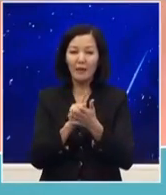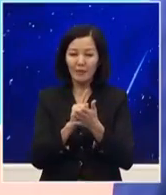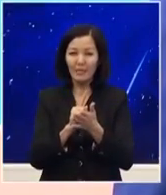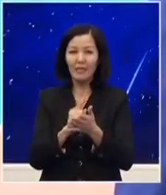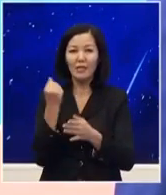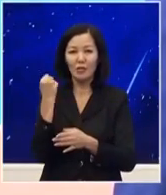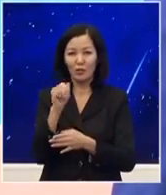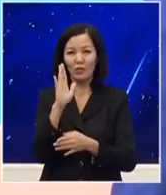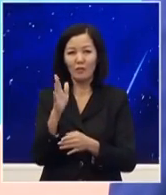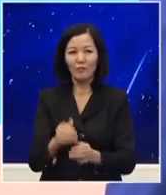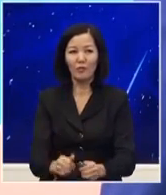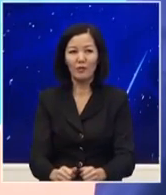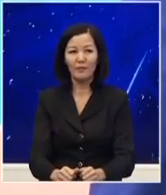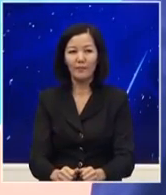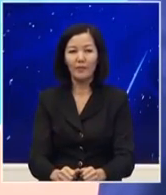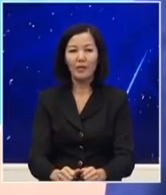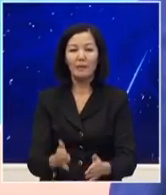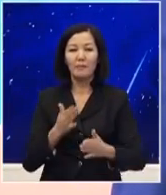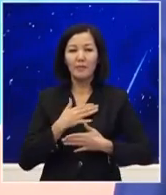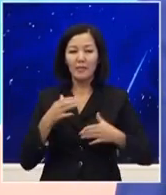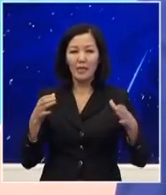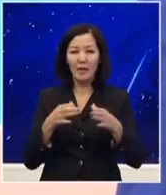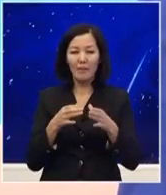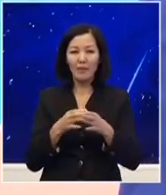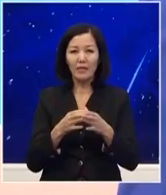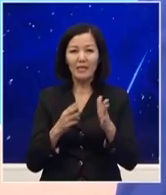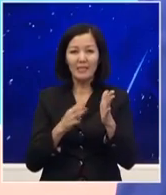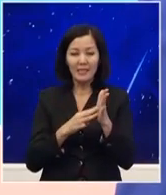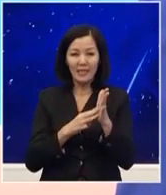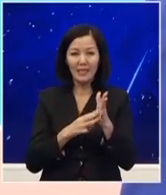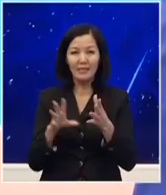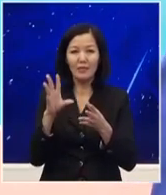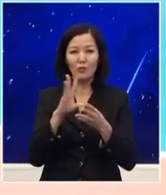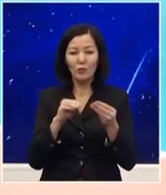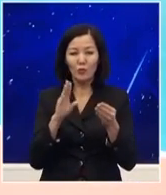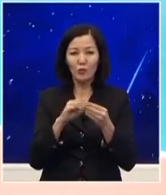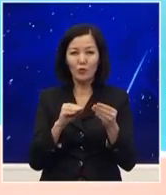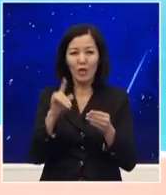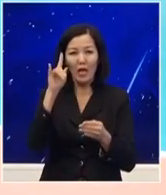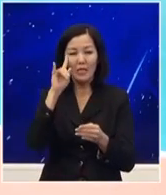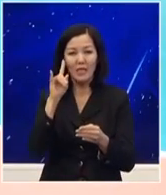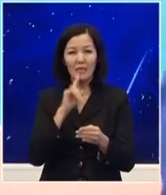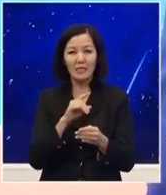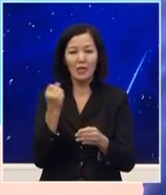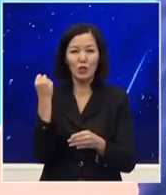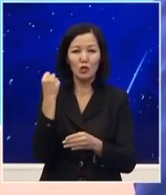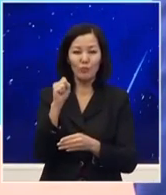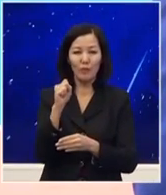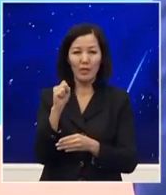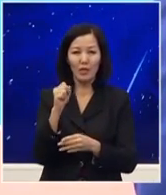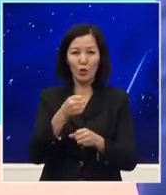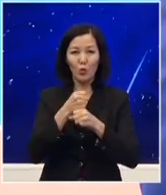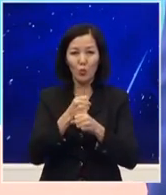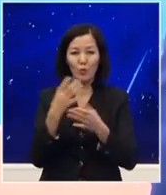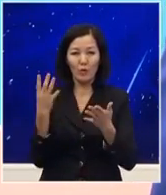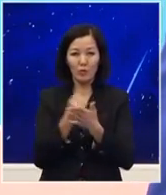деп отыр. Өйткені біздің Жетісу волейболшы қыздарымыз бүгінге дейін 8 дүркін Қазақстан Республикасының чемпионатын ұтқан және 8